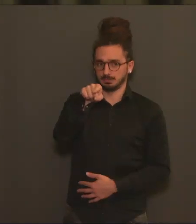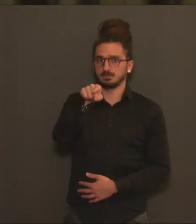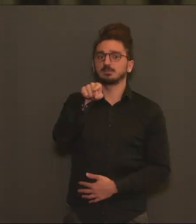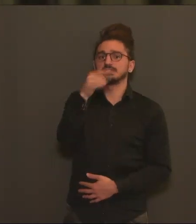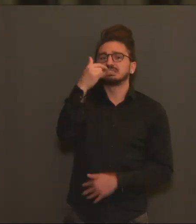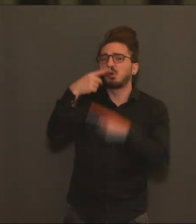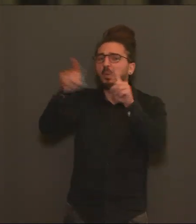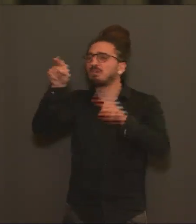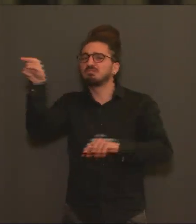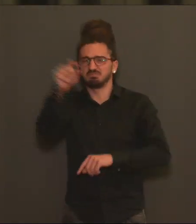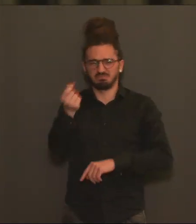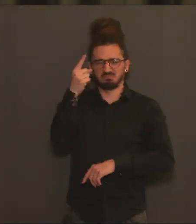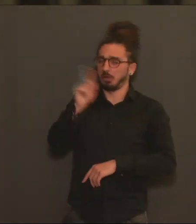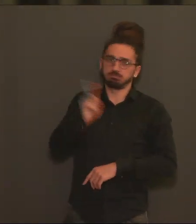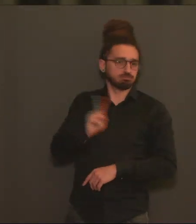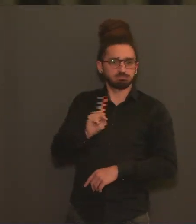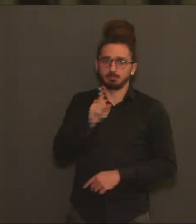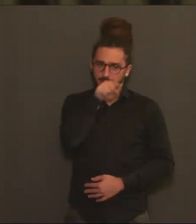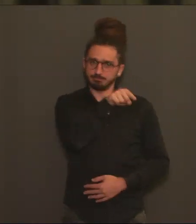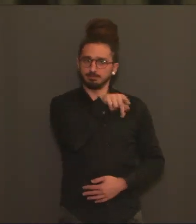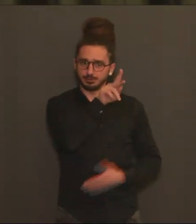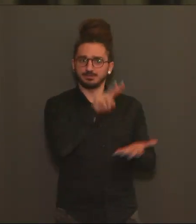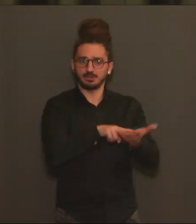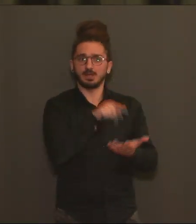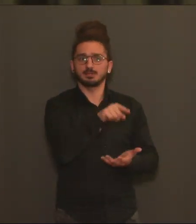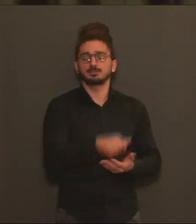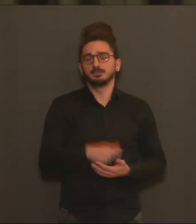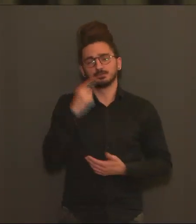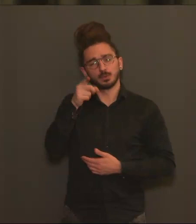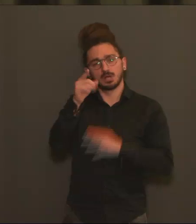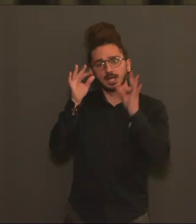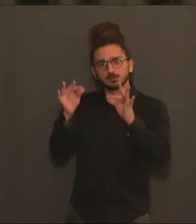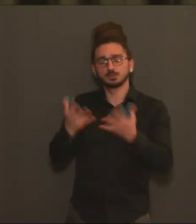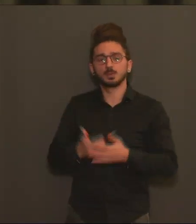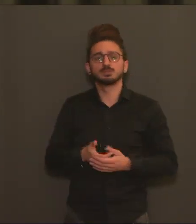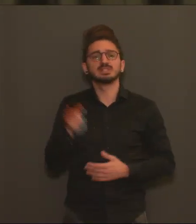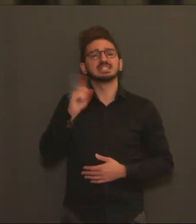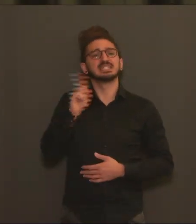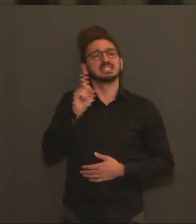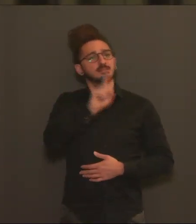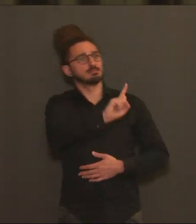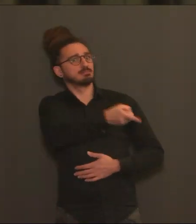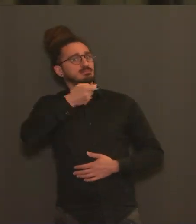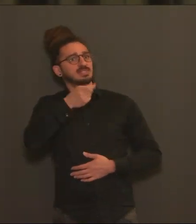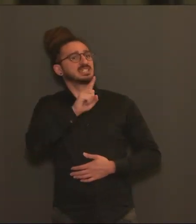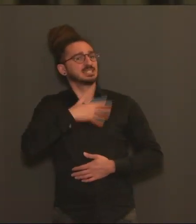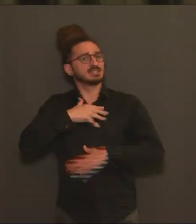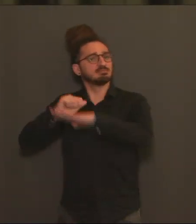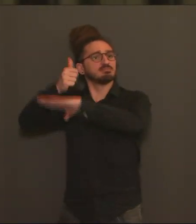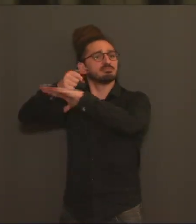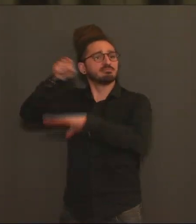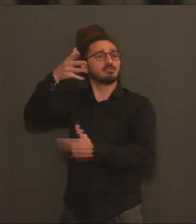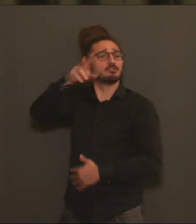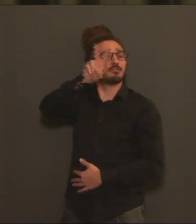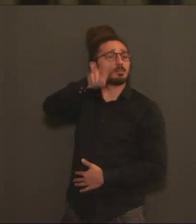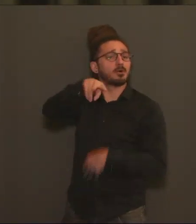également par les autorités wallonnes, bruxelloises ou flamandes. Il est impossible que vous soyez invité, soi-disant, par l'une des sociétés de